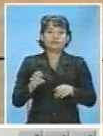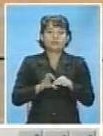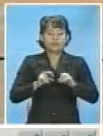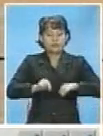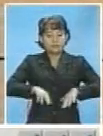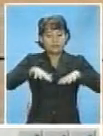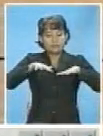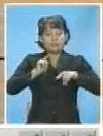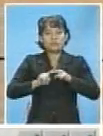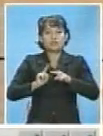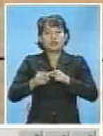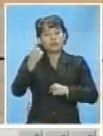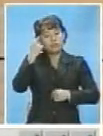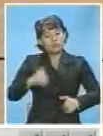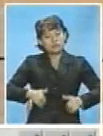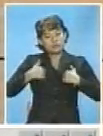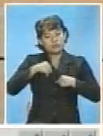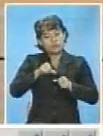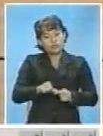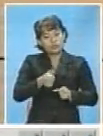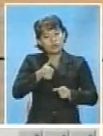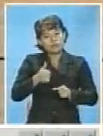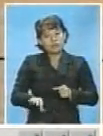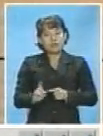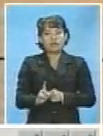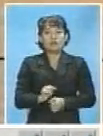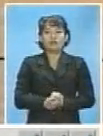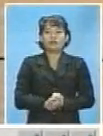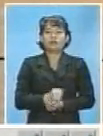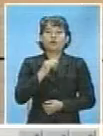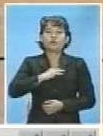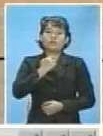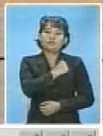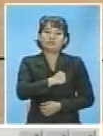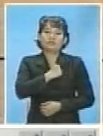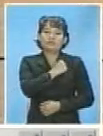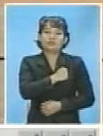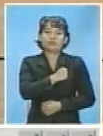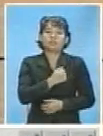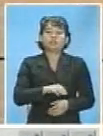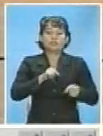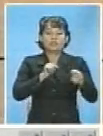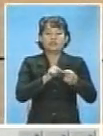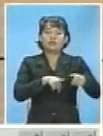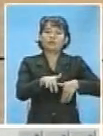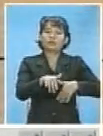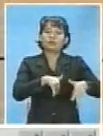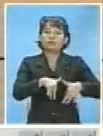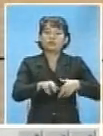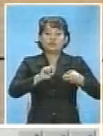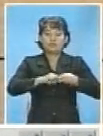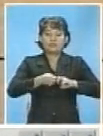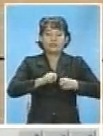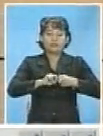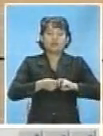ไม่รู้ว่าจะมีชีวิตรอดหรือไม่อย่างไรซึ่งดิฉันก็ต้องขอแสดงความเสียใจแล้วก็เห็นใจต่อพี่น้องประชาชนที่เผชิญปัญห